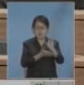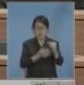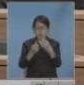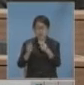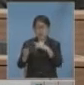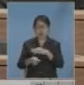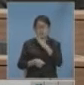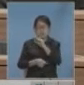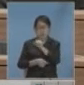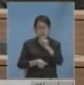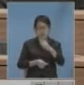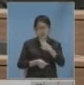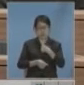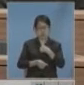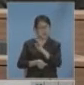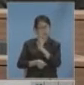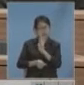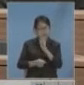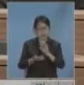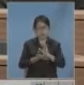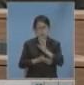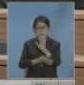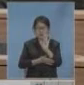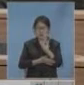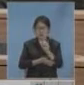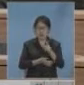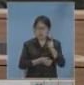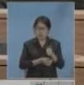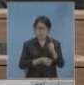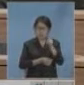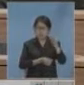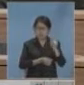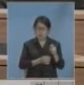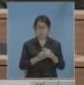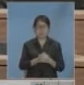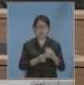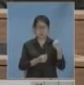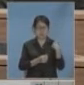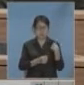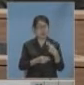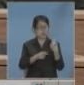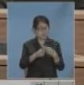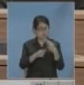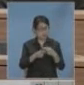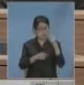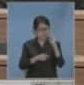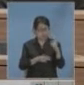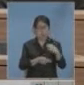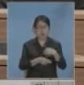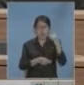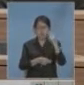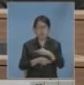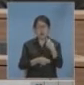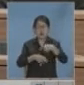นี้มันสะท้อนอยู่ในหลายกระทรวงหรือว่าในทัศนะของผู้บริหารของรัฐบาลชุดนี้หลายคนนะครับที่ไหนไม่เลือกยังไม่ต้อง